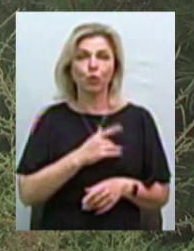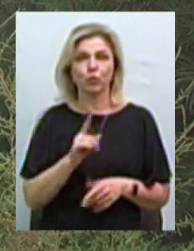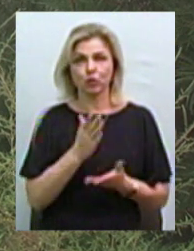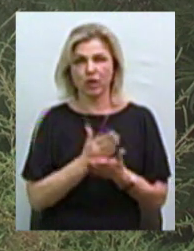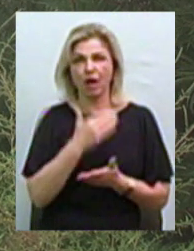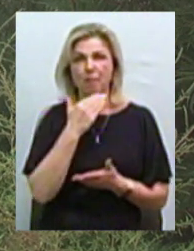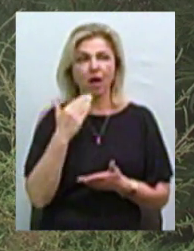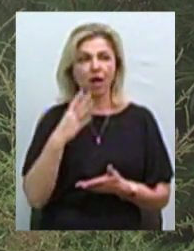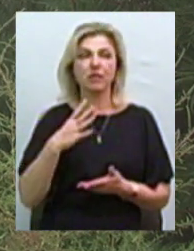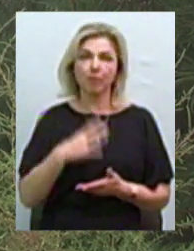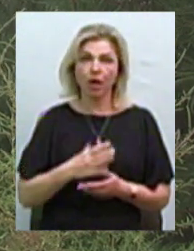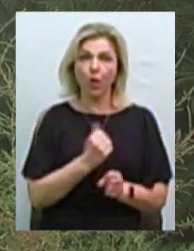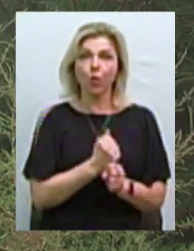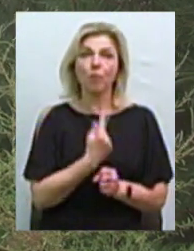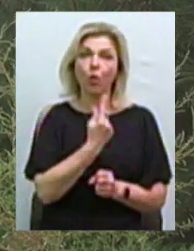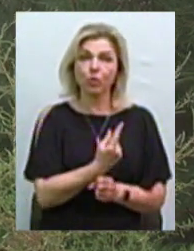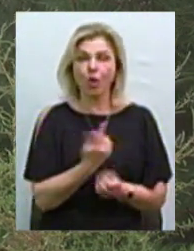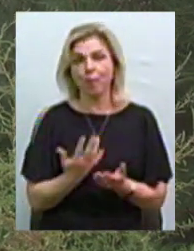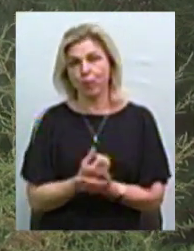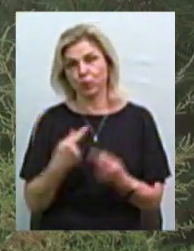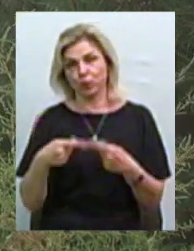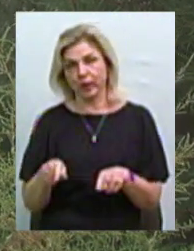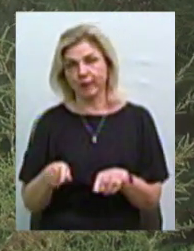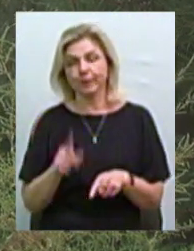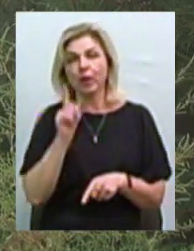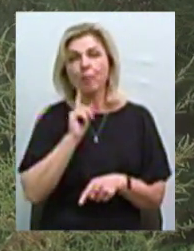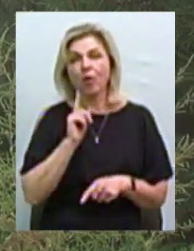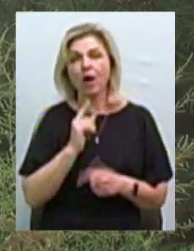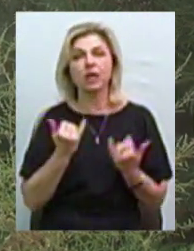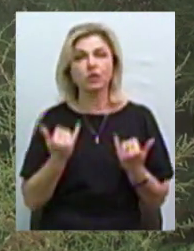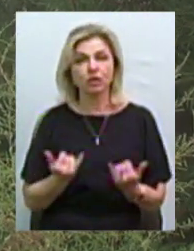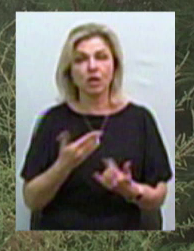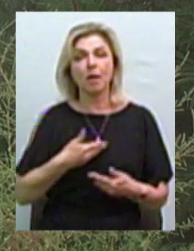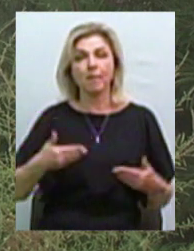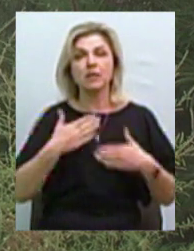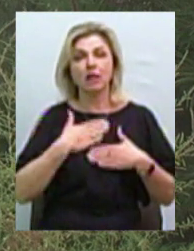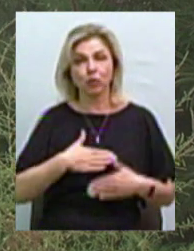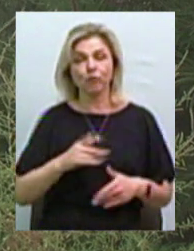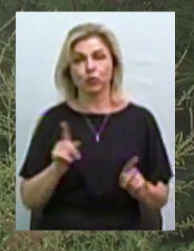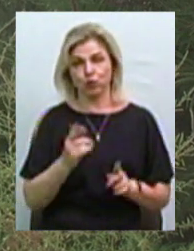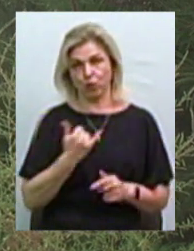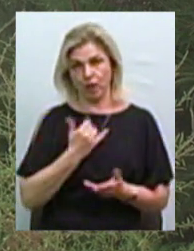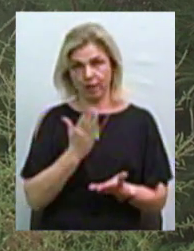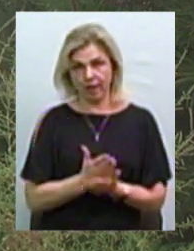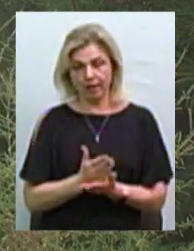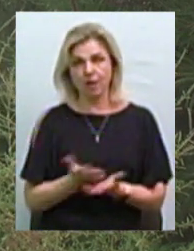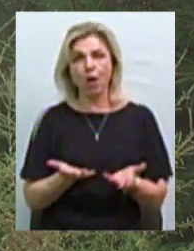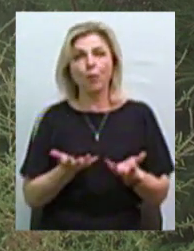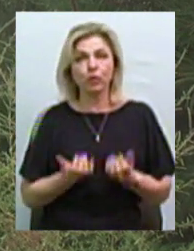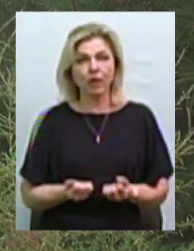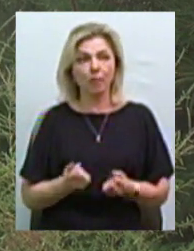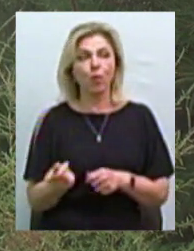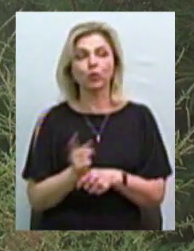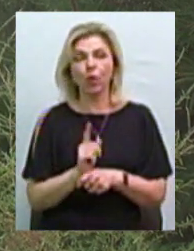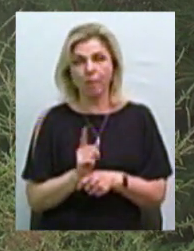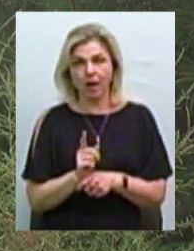пережито, робимо одне, а виходить друге, отримуємо. Поки що на даний момент ми задоволені від того, що в нас є. Ми отримуємо